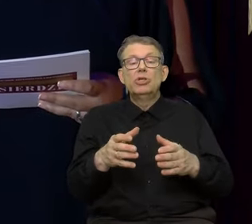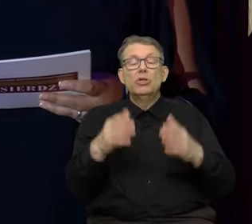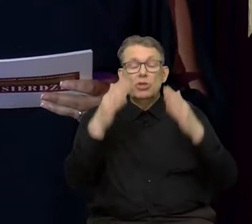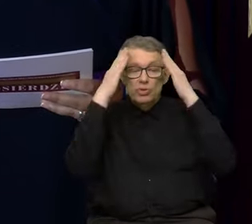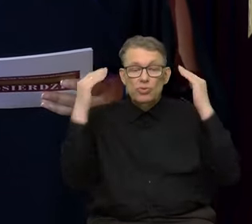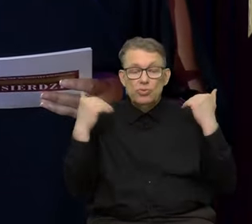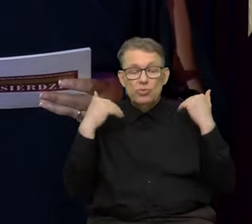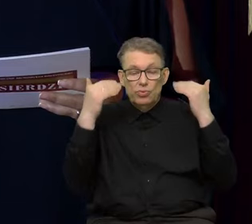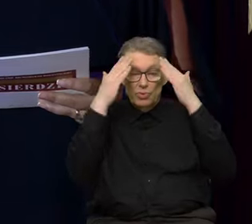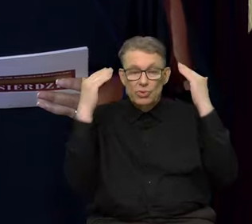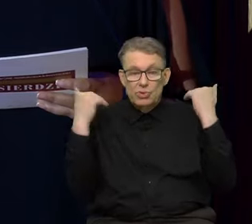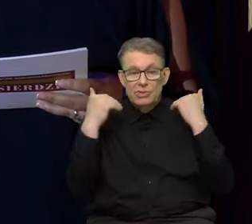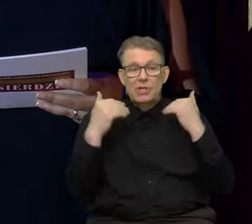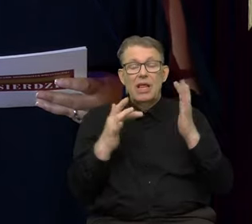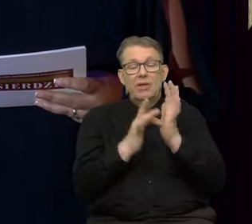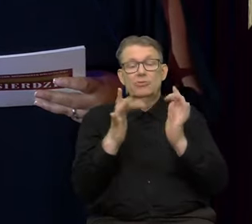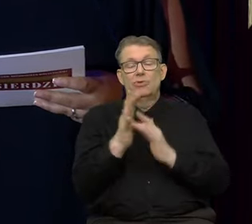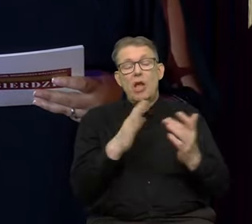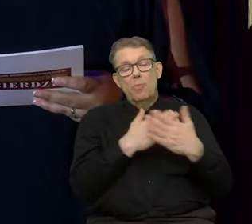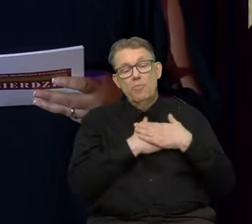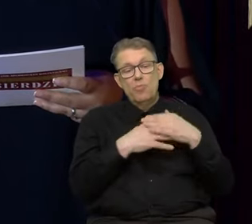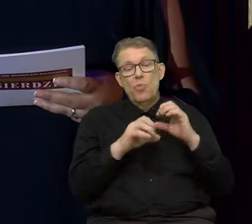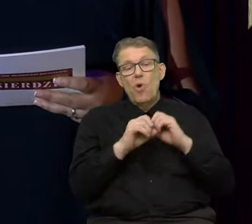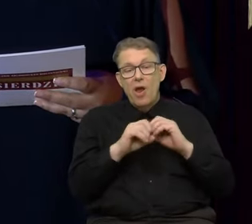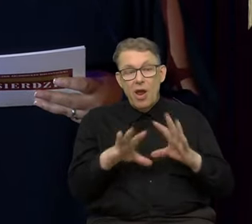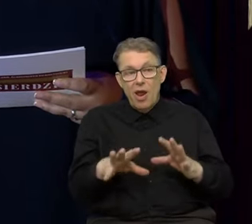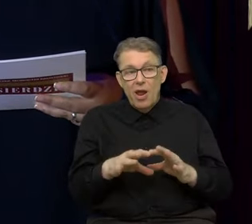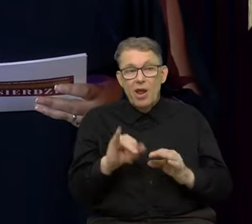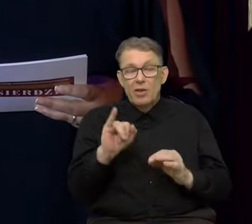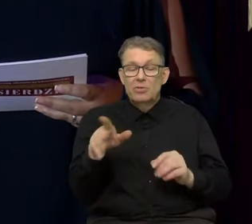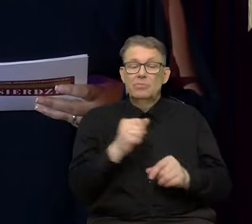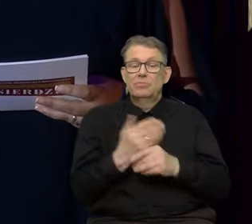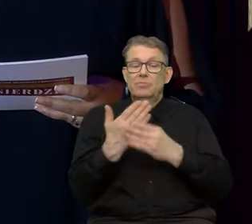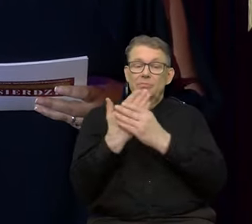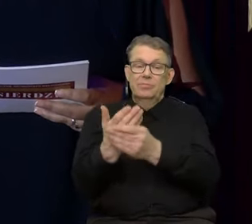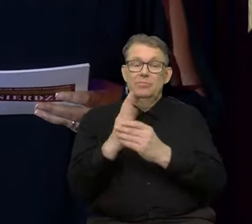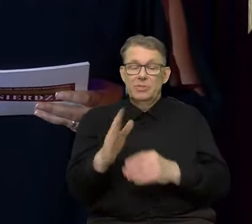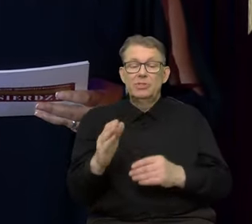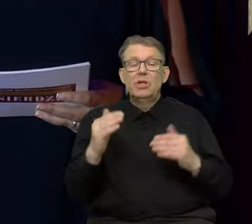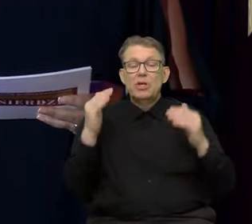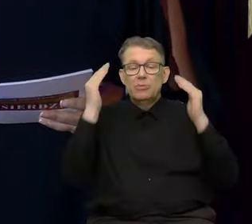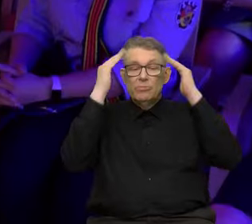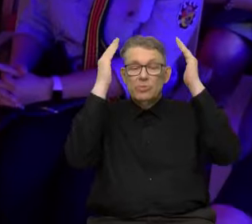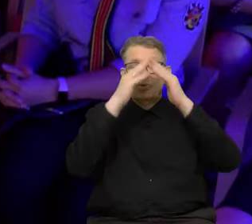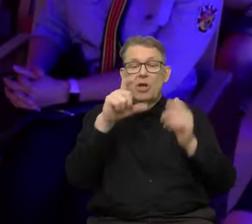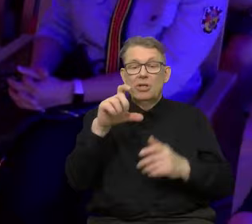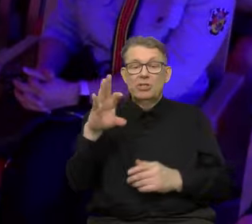ją biskup Henryk Ciereszko, który osobiście poznał pana Conlona.